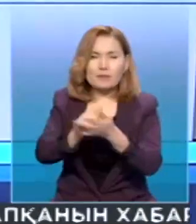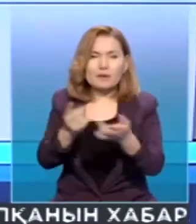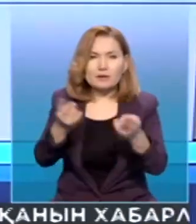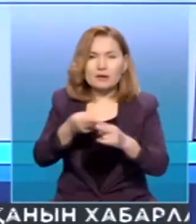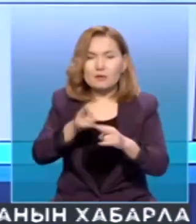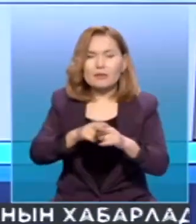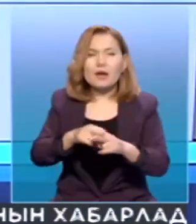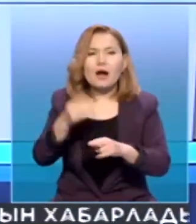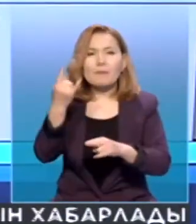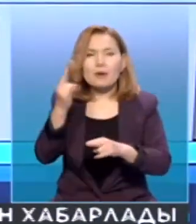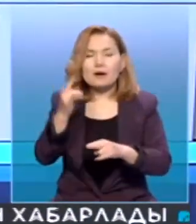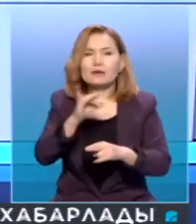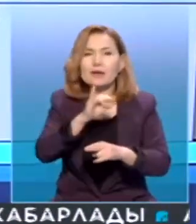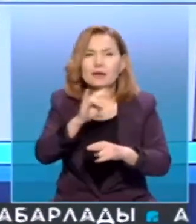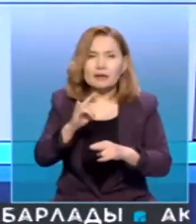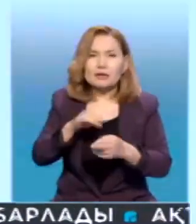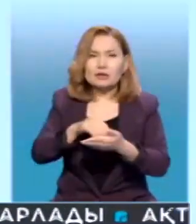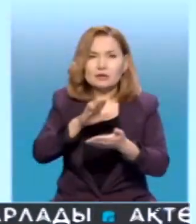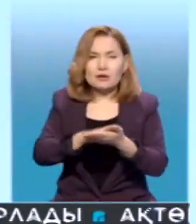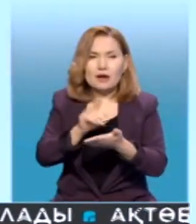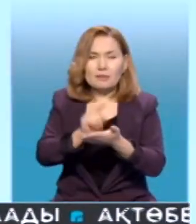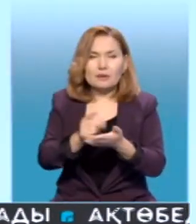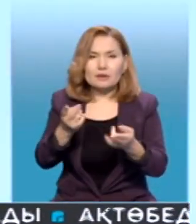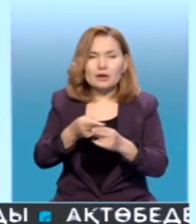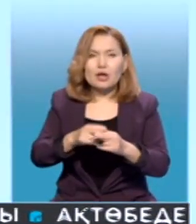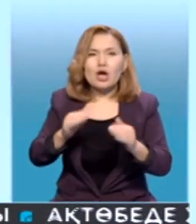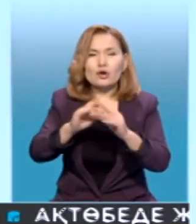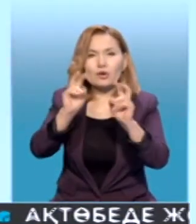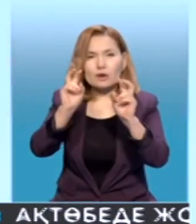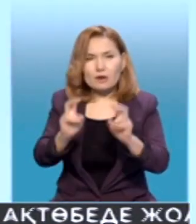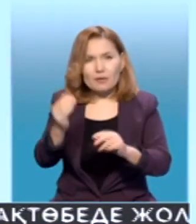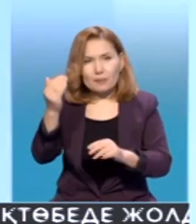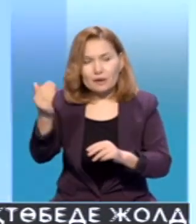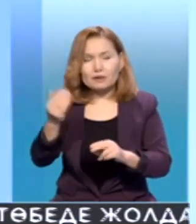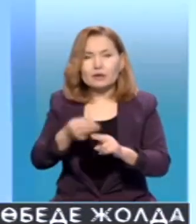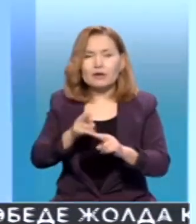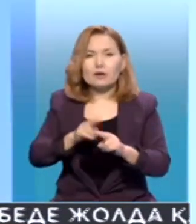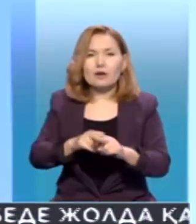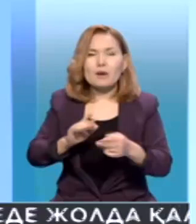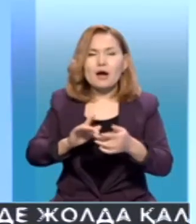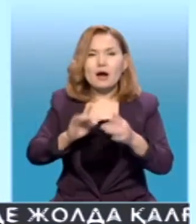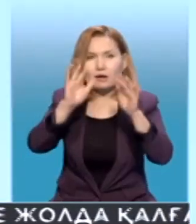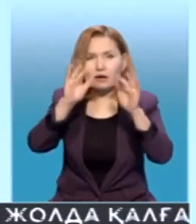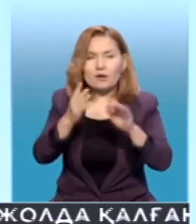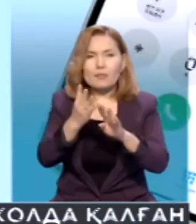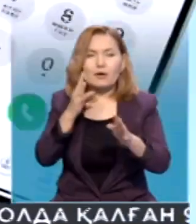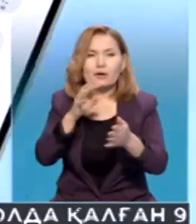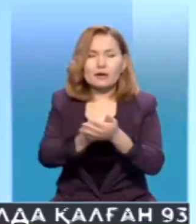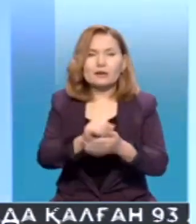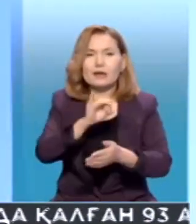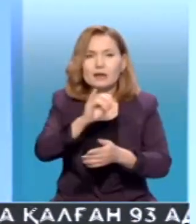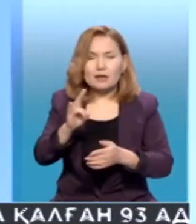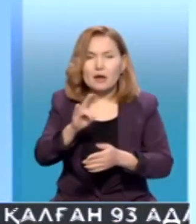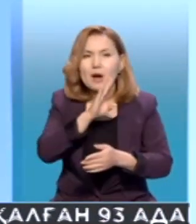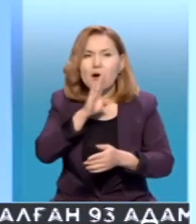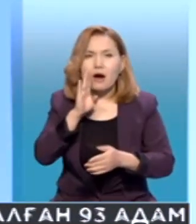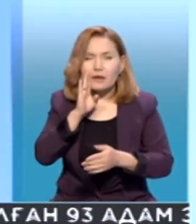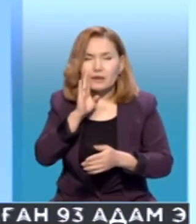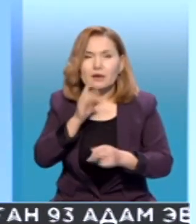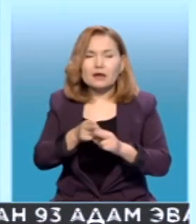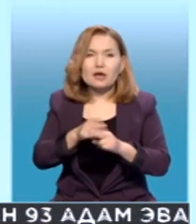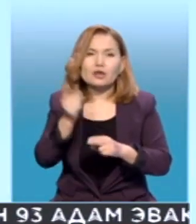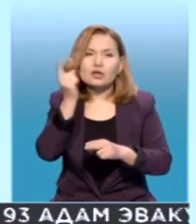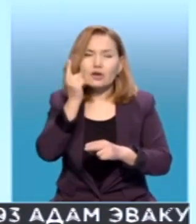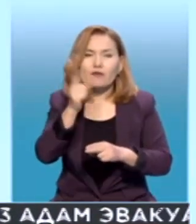Онда балаңыздың ЖСН-ін енгізсеңіз болғаны. Үйден шықпай кезекке тұру үшін міндетті түрде баланың ЖСН-і, ата-анасының қосылып тұрған